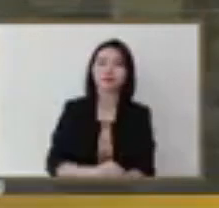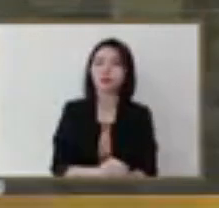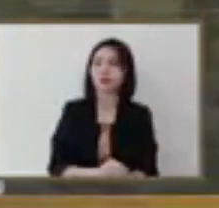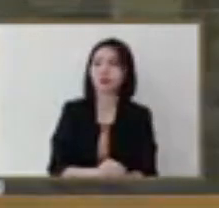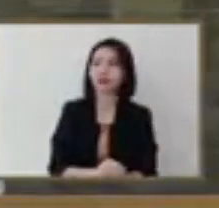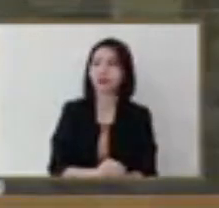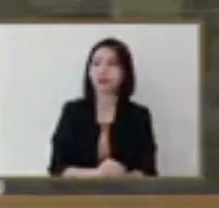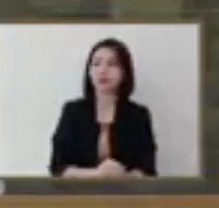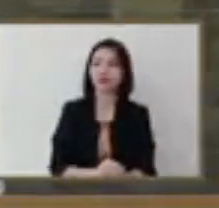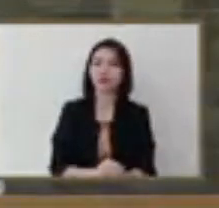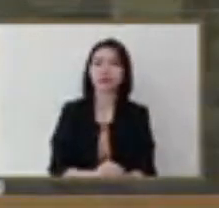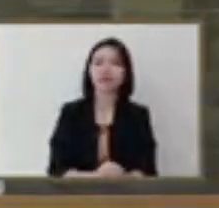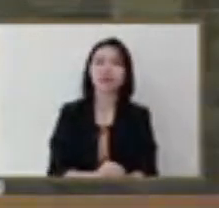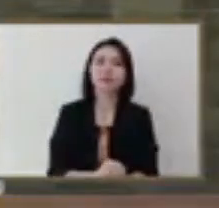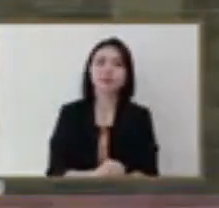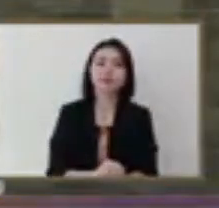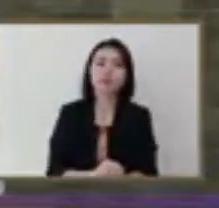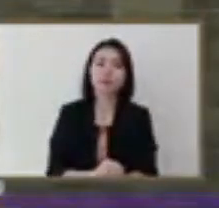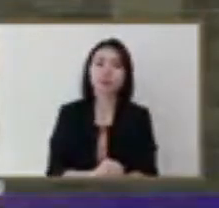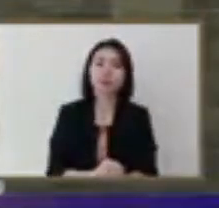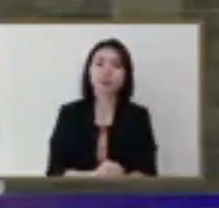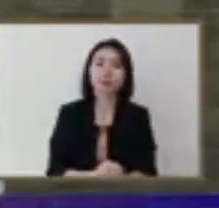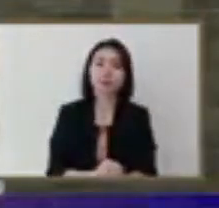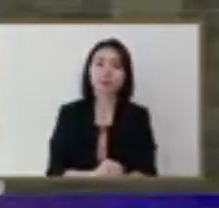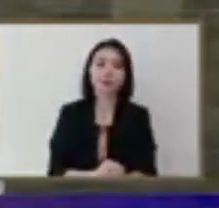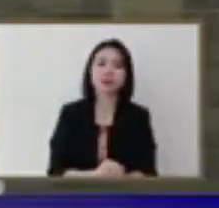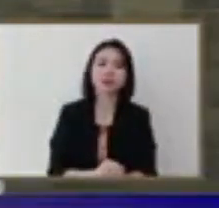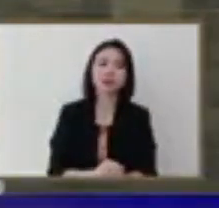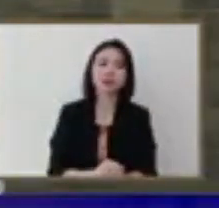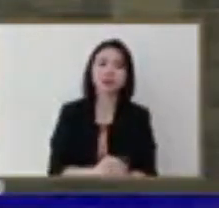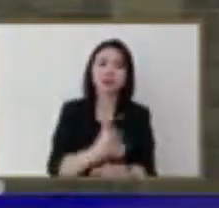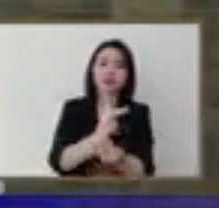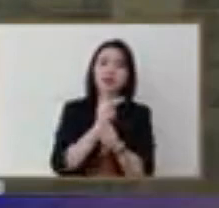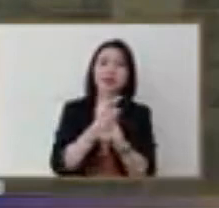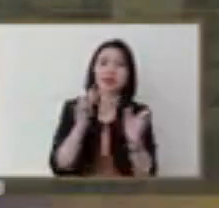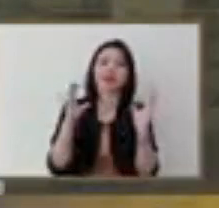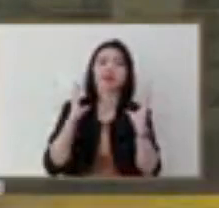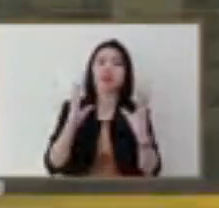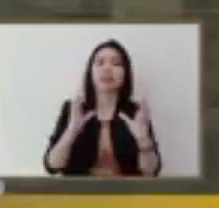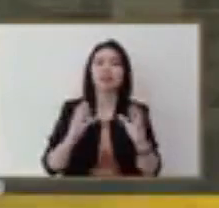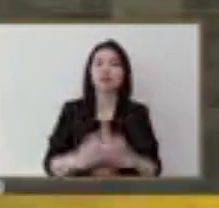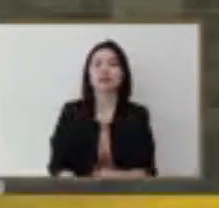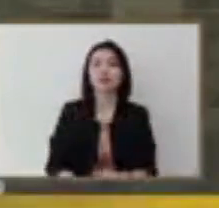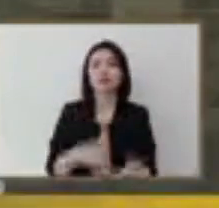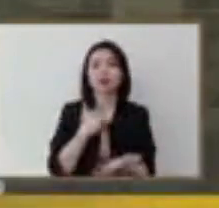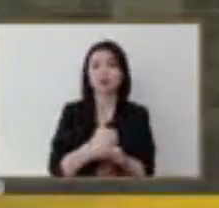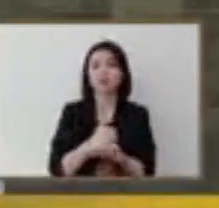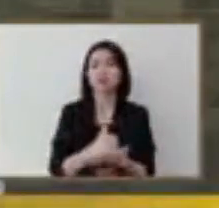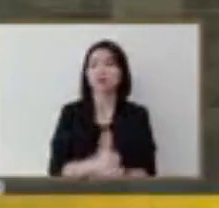natin. Huwag na natin palipasin yan. Samantalahin natin kung ano makukuha at matutunan natin sa church. Alright? I